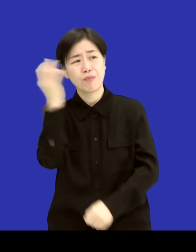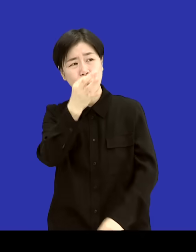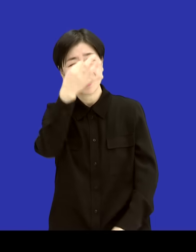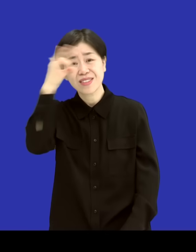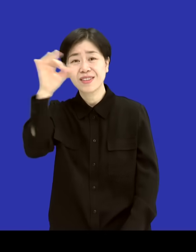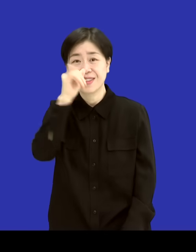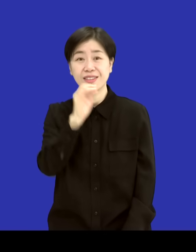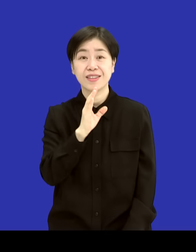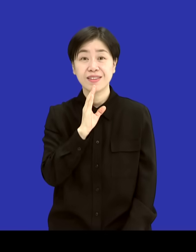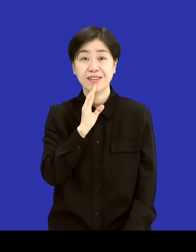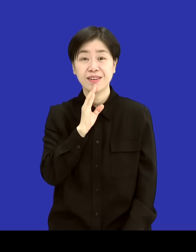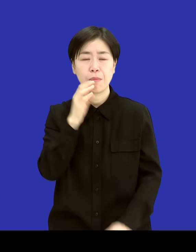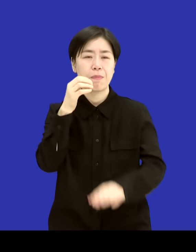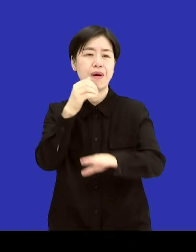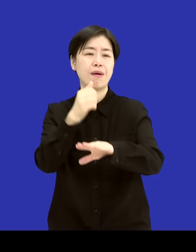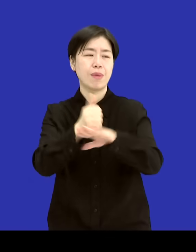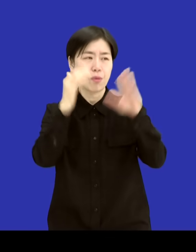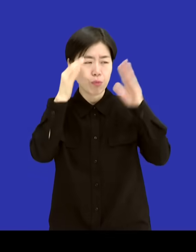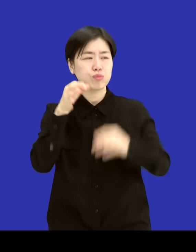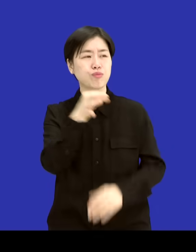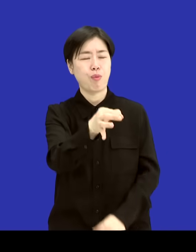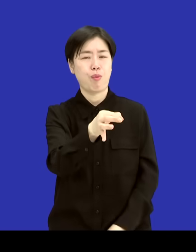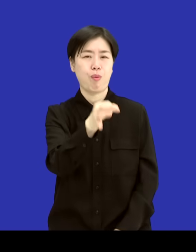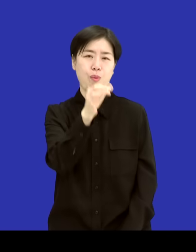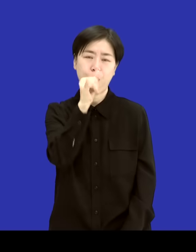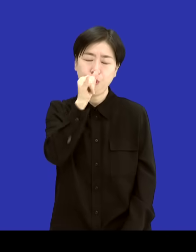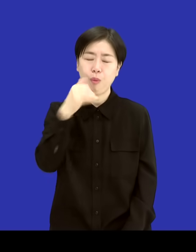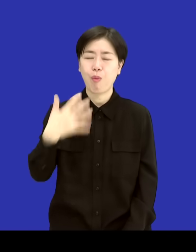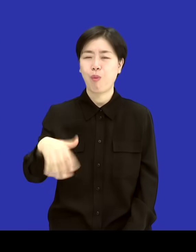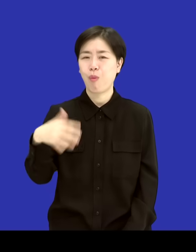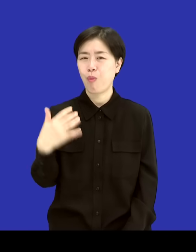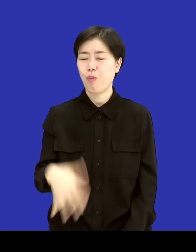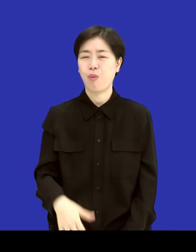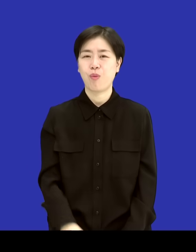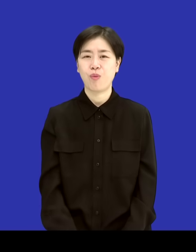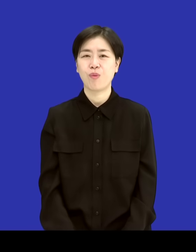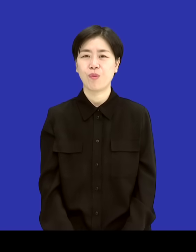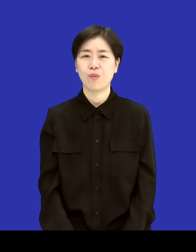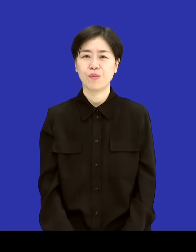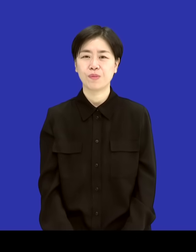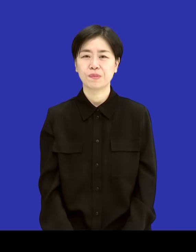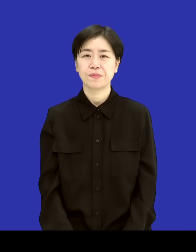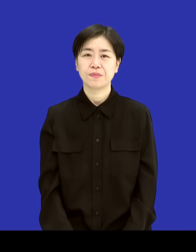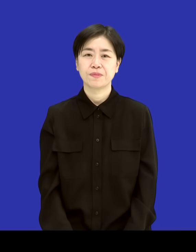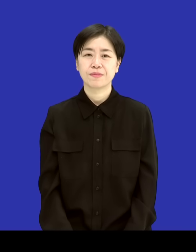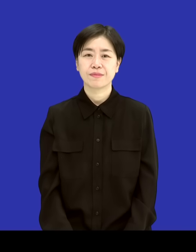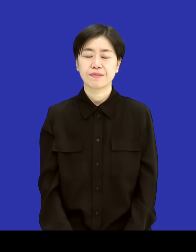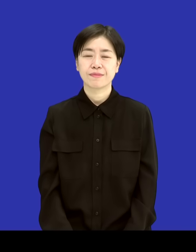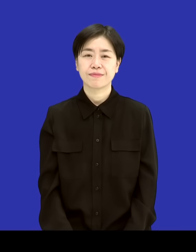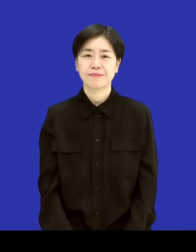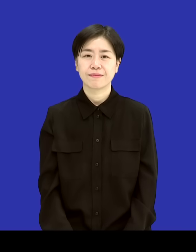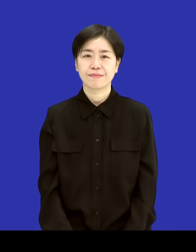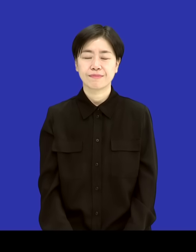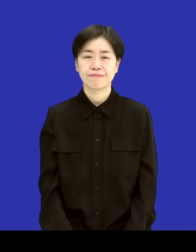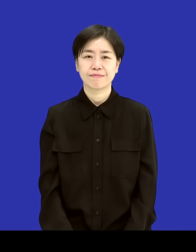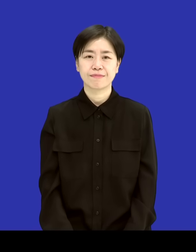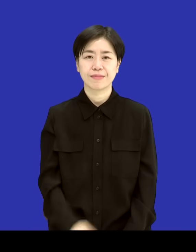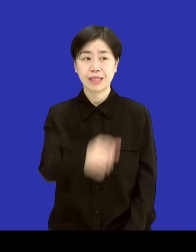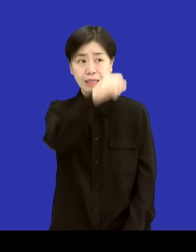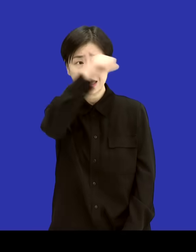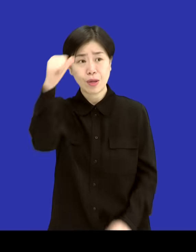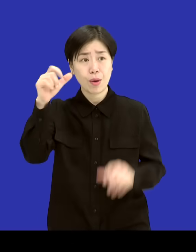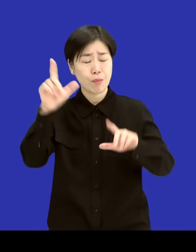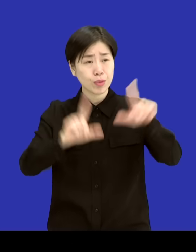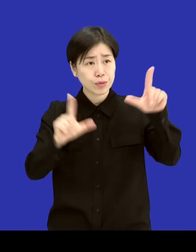장학금까지 받게 해주시네요. 드라마나 영화도 네네. 작가님들이 이렇게 쓰면 욕 먹습니다. 말이 안 된다고 욕